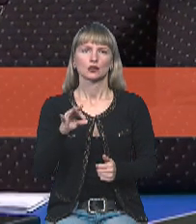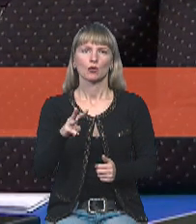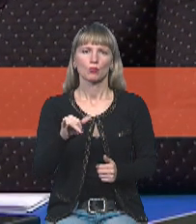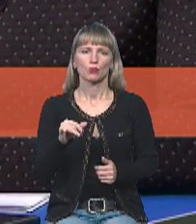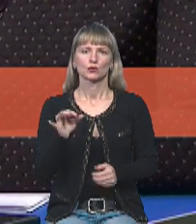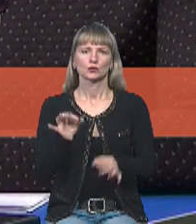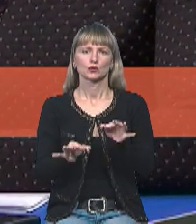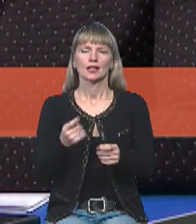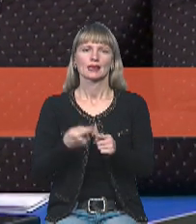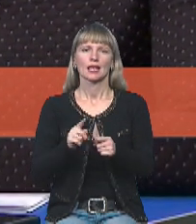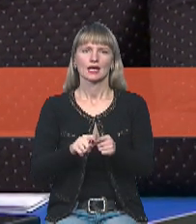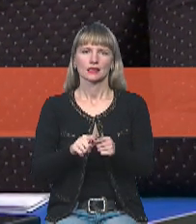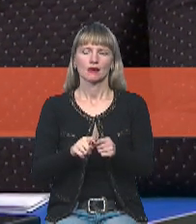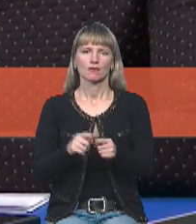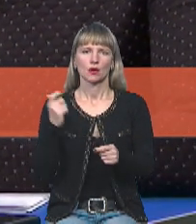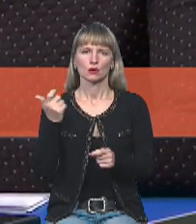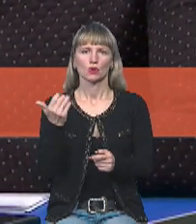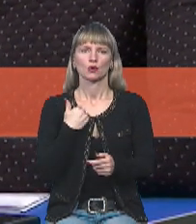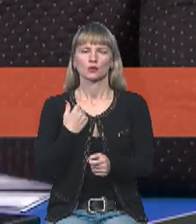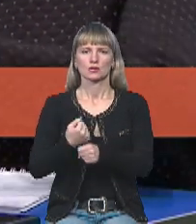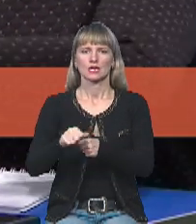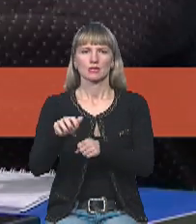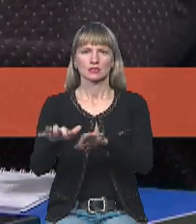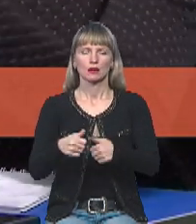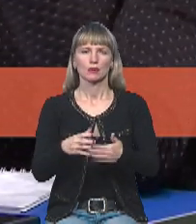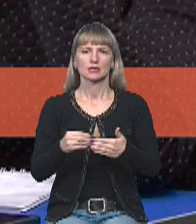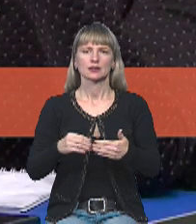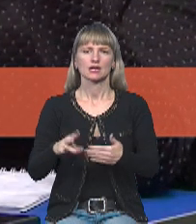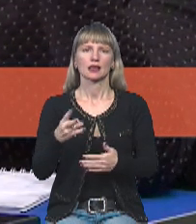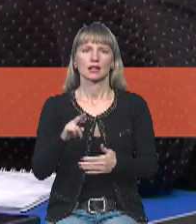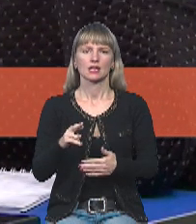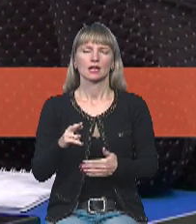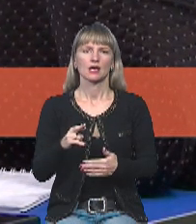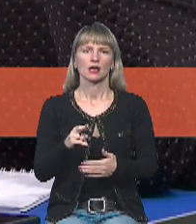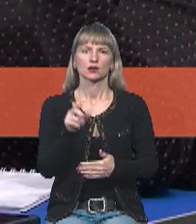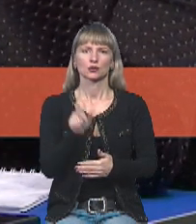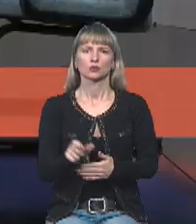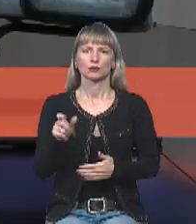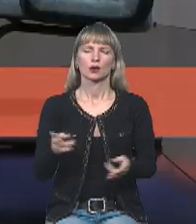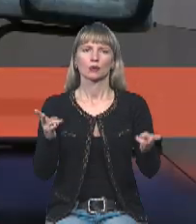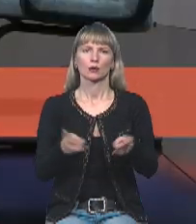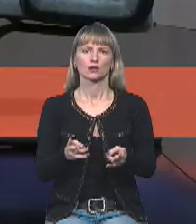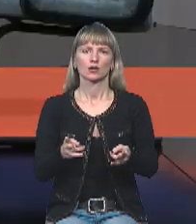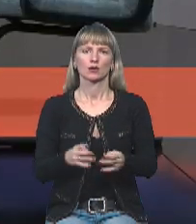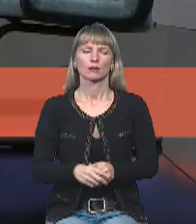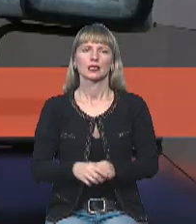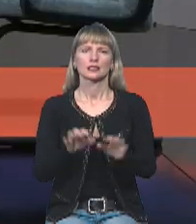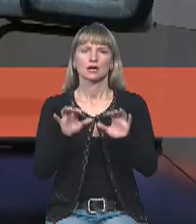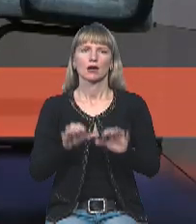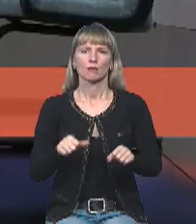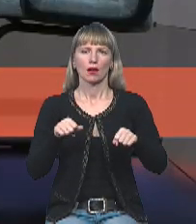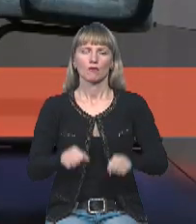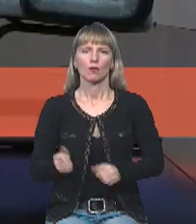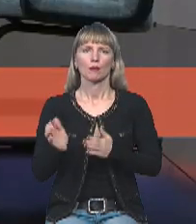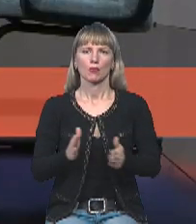цього власника, в якого хоч примусово забрати земельну ділянку. Для суспільних потреб. Да, для суспільної законності в правовому порядку,